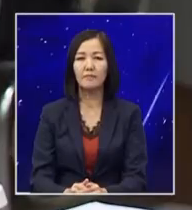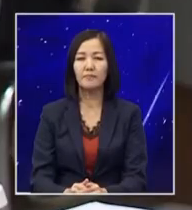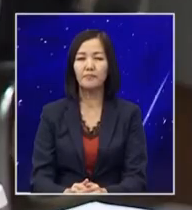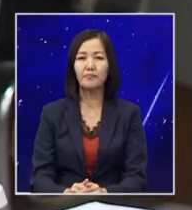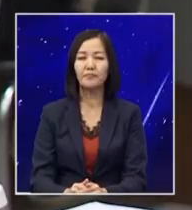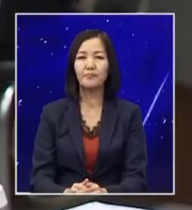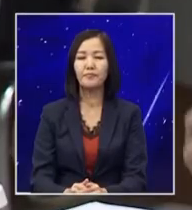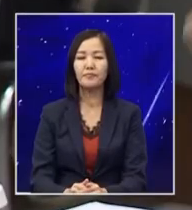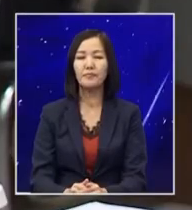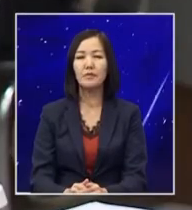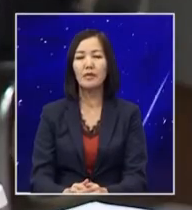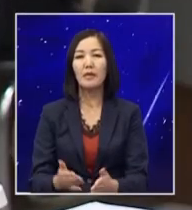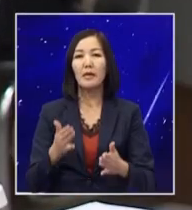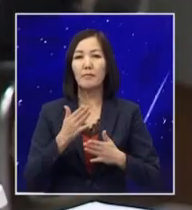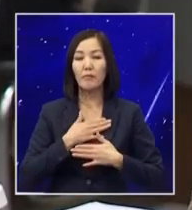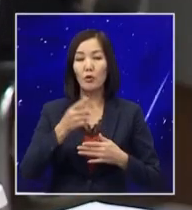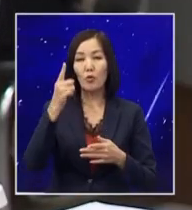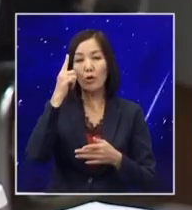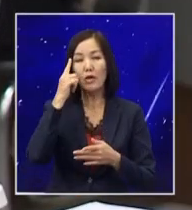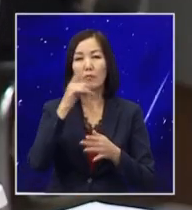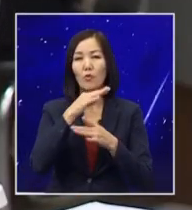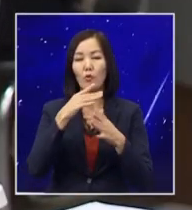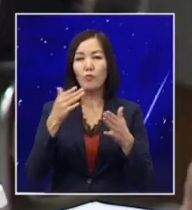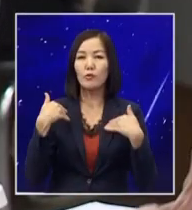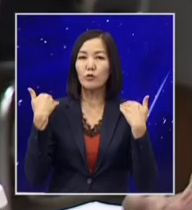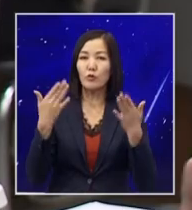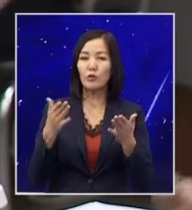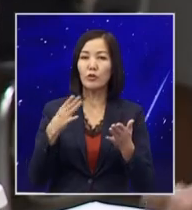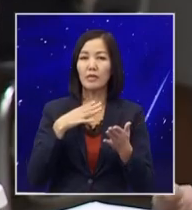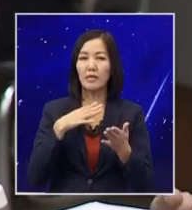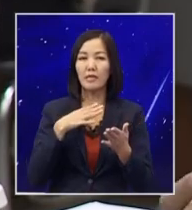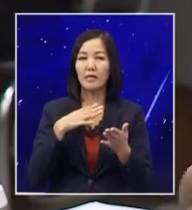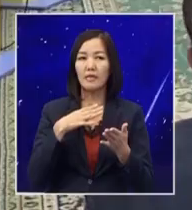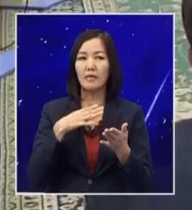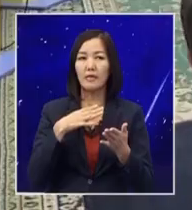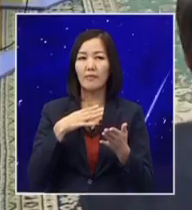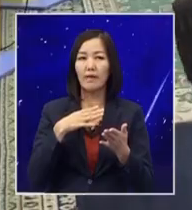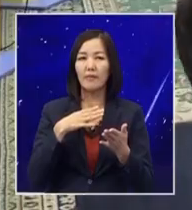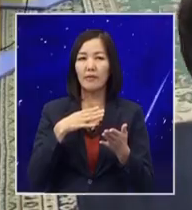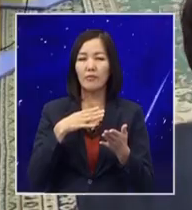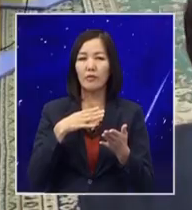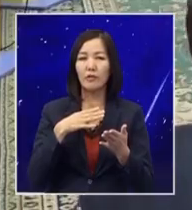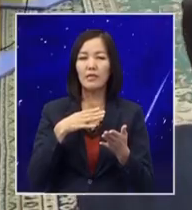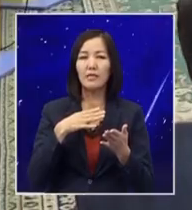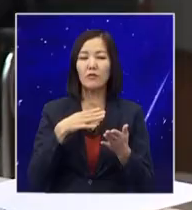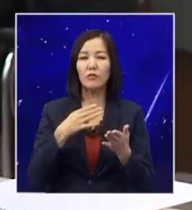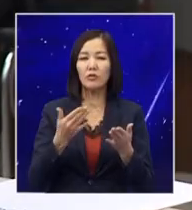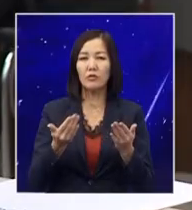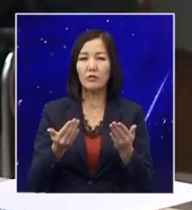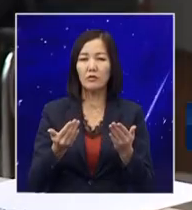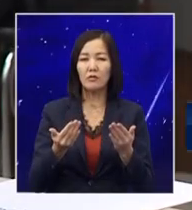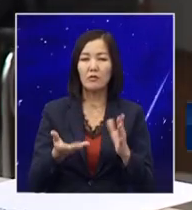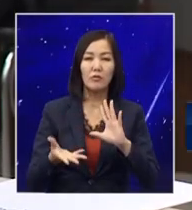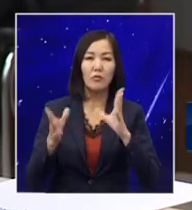Спорта мен ойлайм, маған да көп адам ұсыныс жасаған хоккейнің нені салайық деп. Но мы южный город все равно.